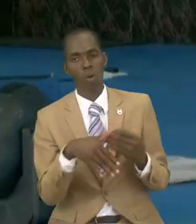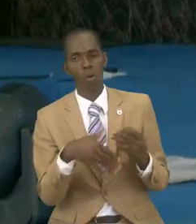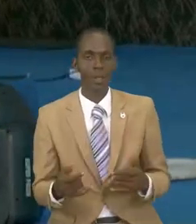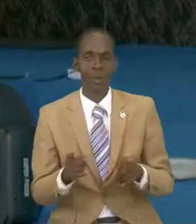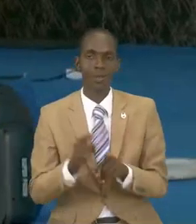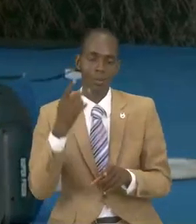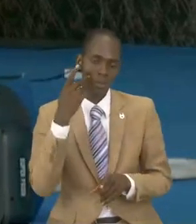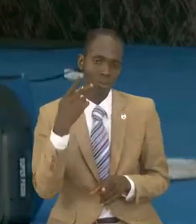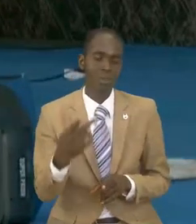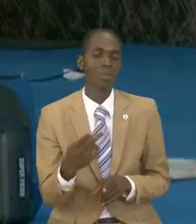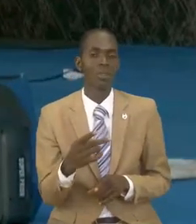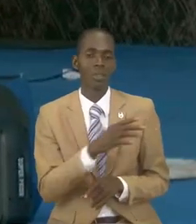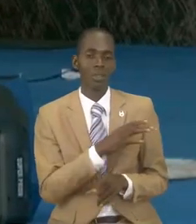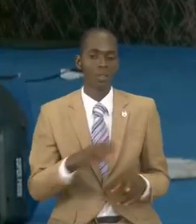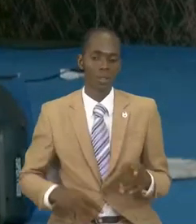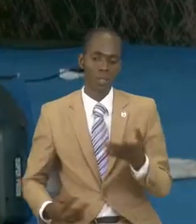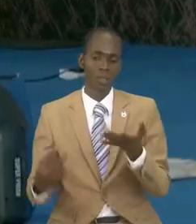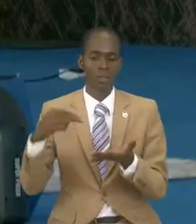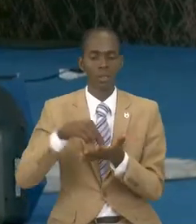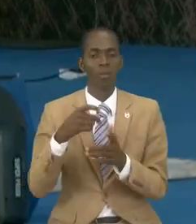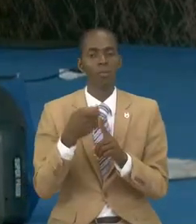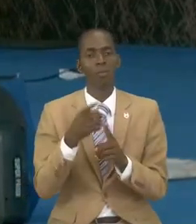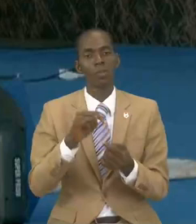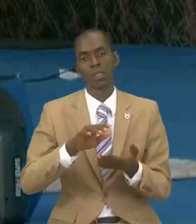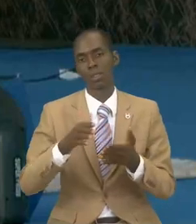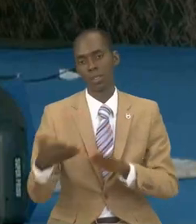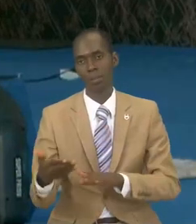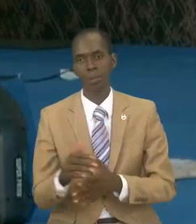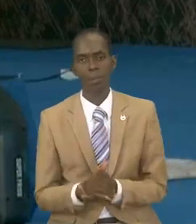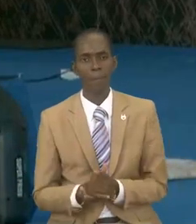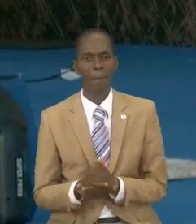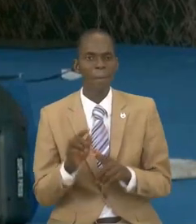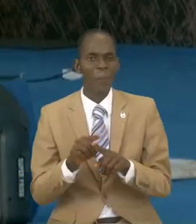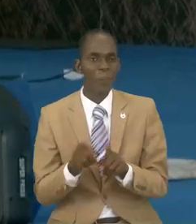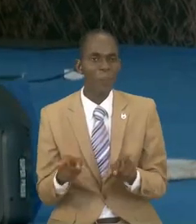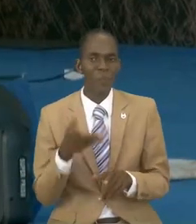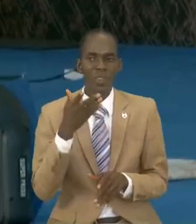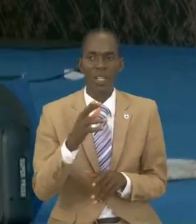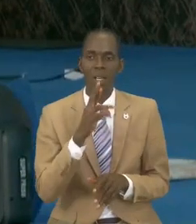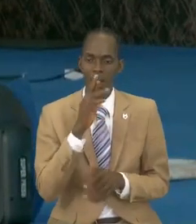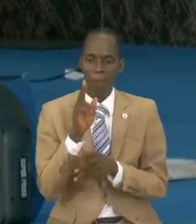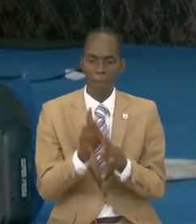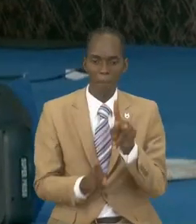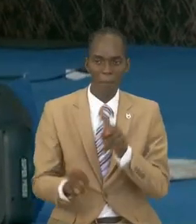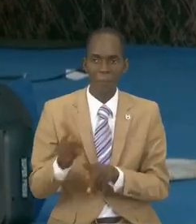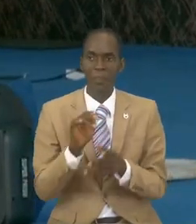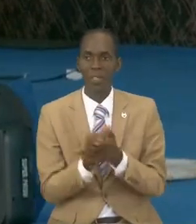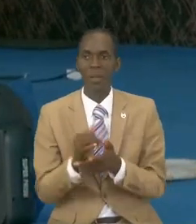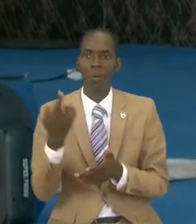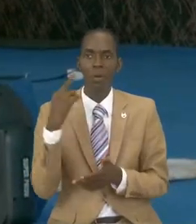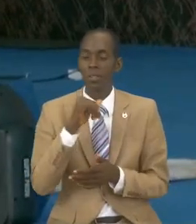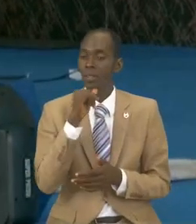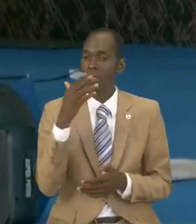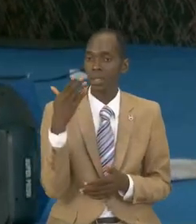lorsqu'il est ressuscité des morts. Mais, il y a des gens qui n'étaient pas là lorsqu'il a